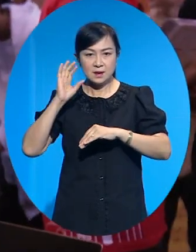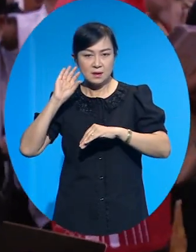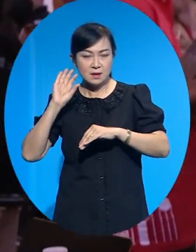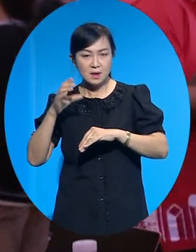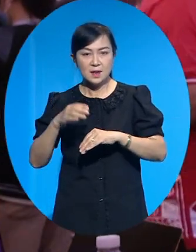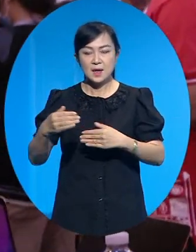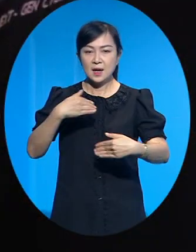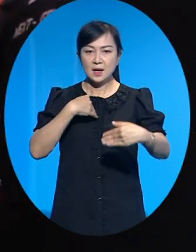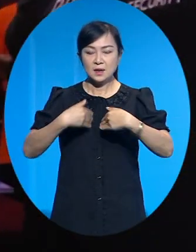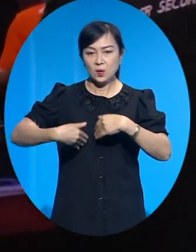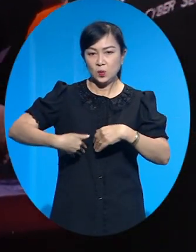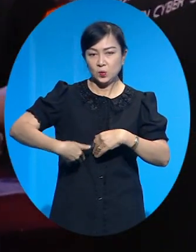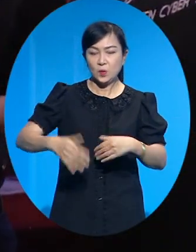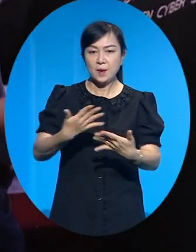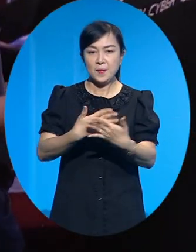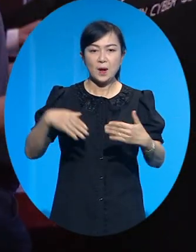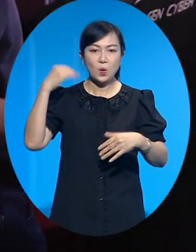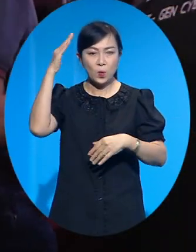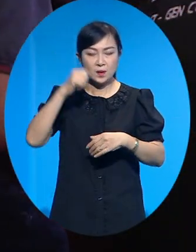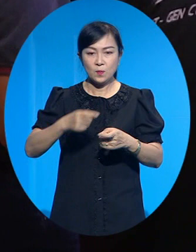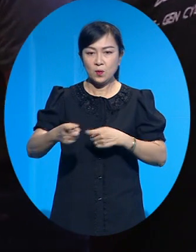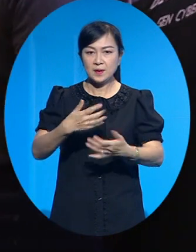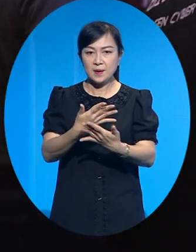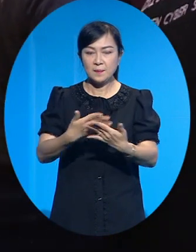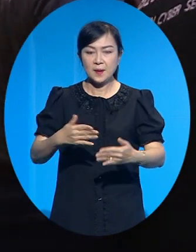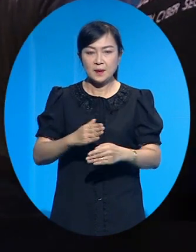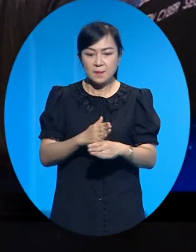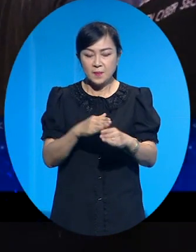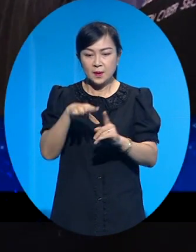của 200 đại biểu là đối tác đại diện doanh nghiệp liên kết với FPT